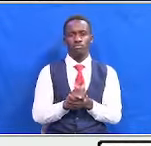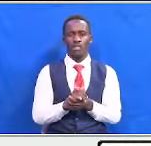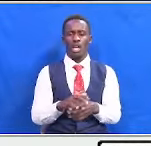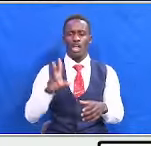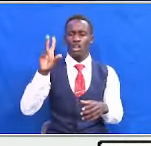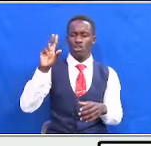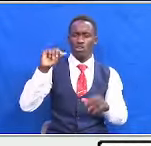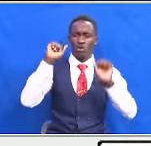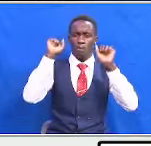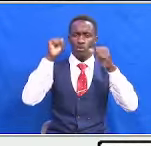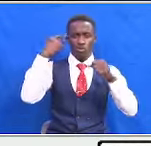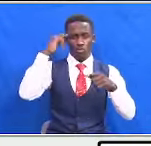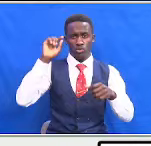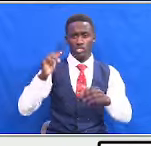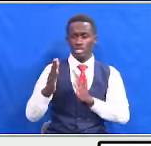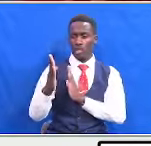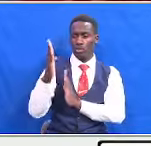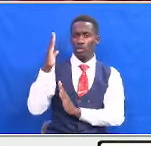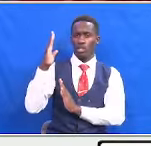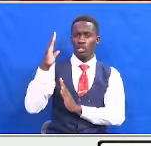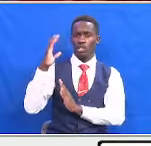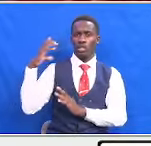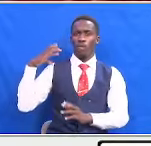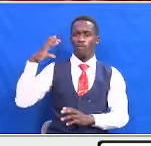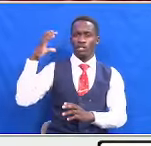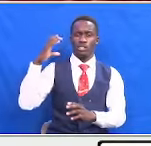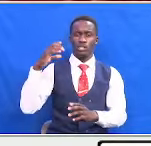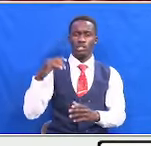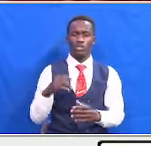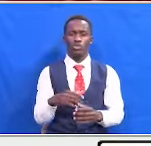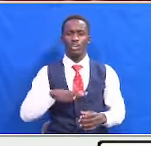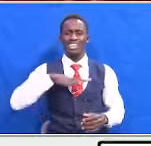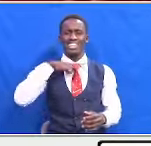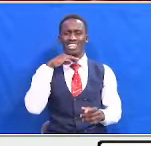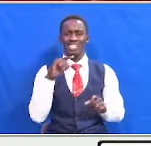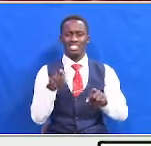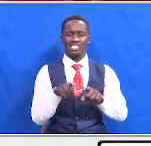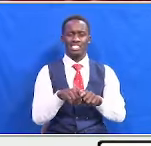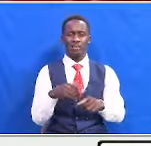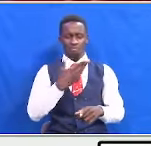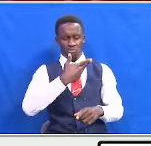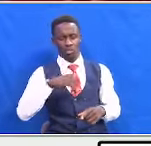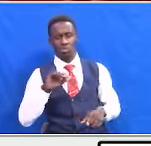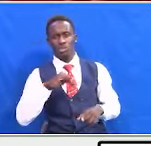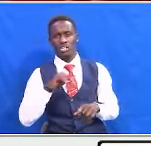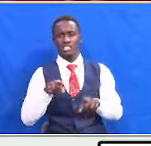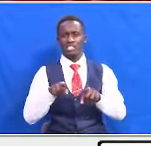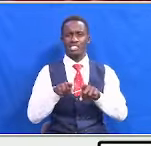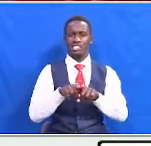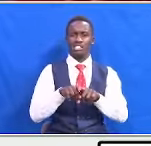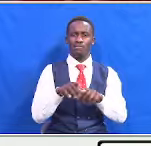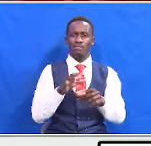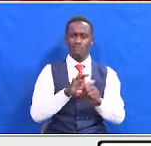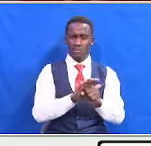for security officers to wound, maim or even kill citizens and claim that they were